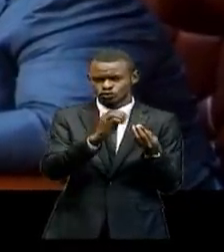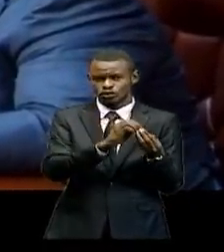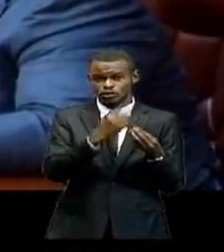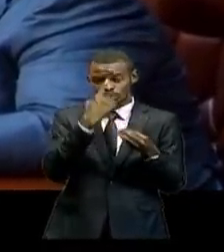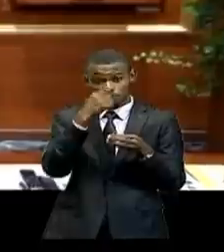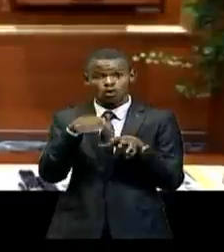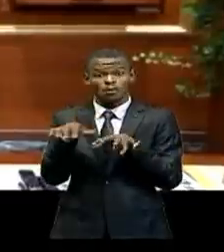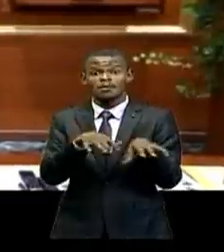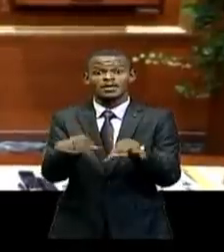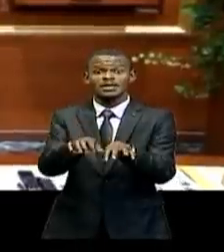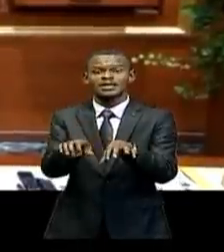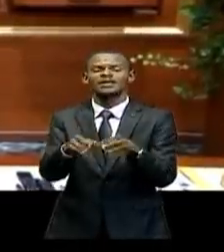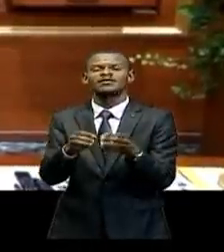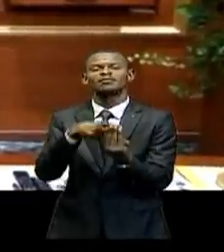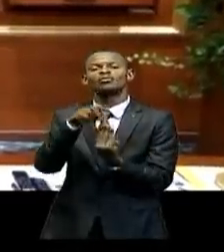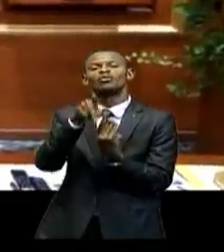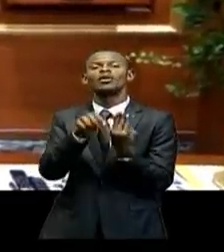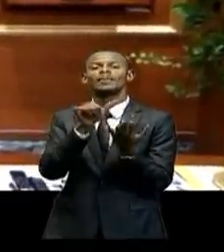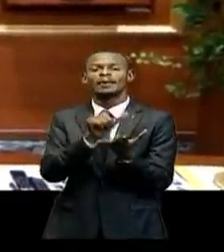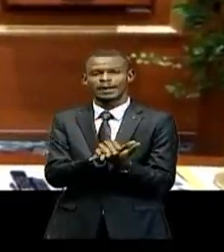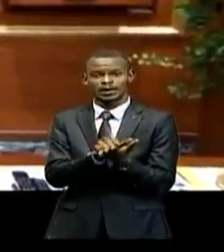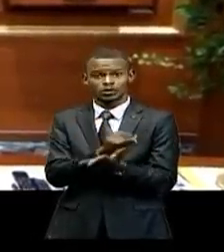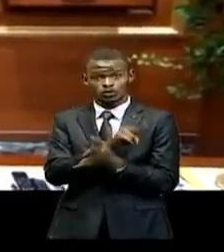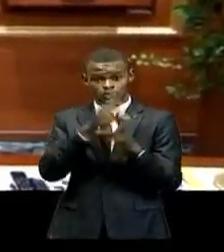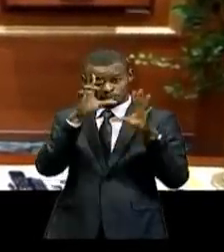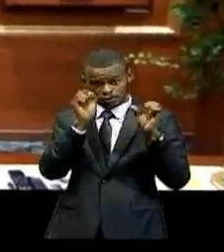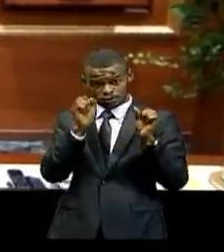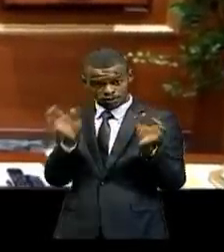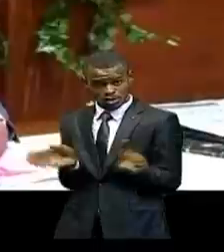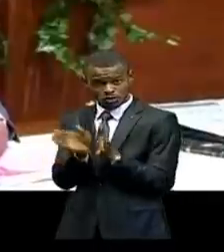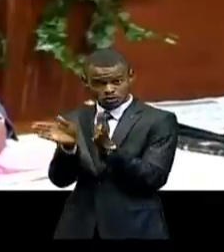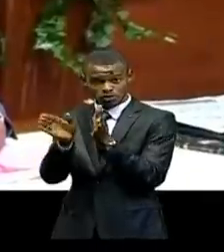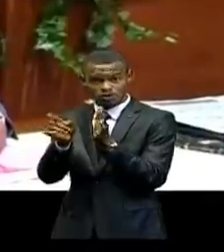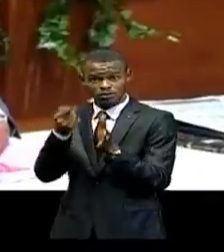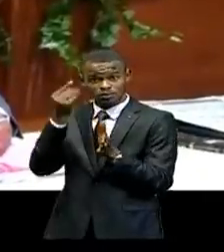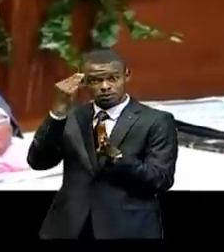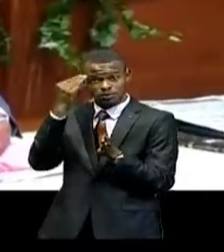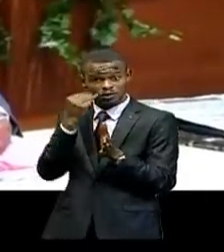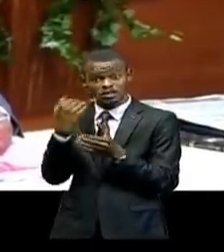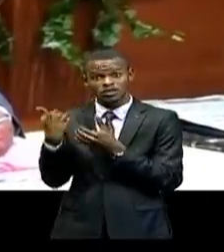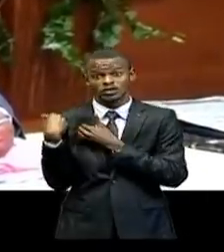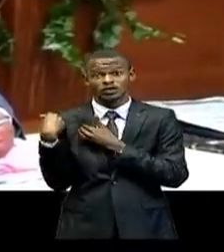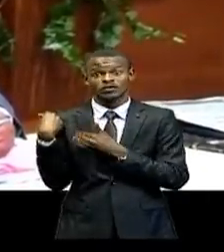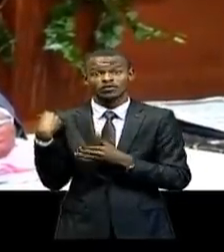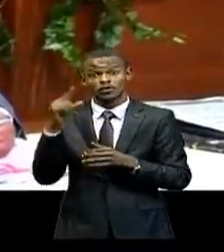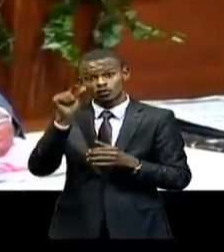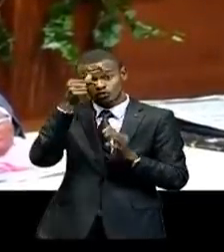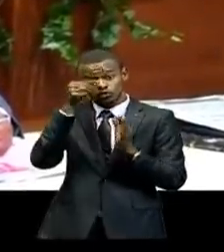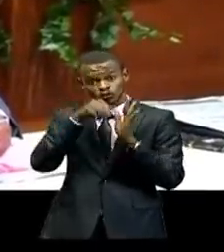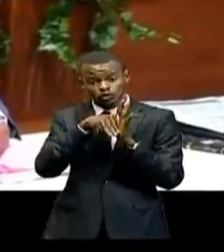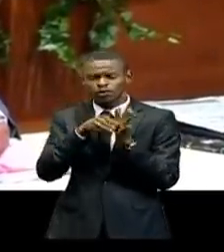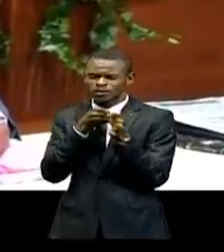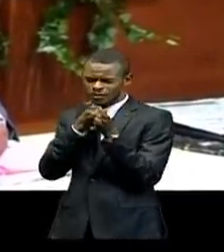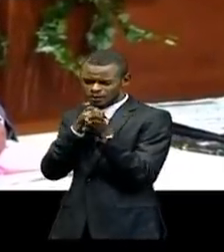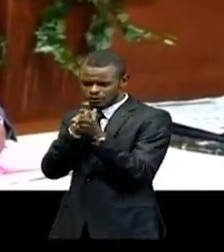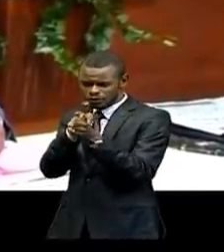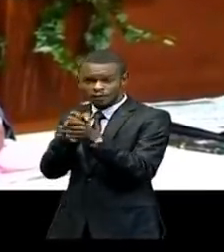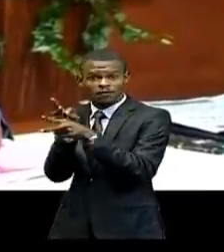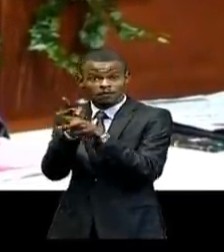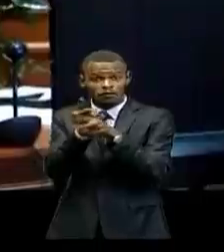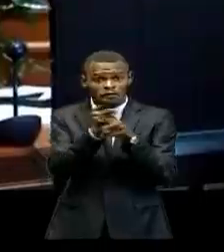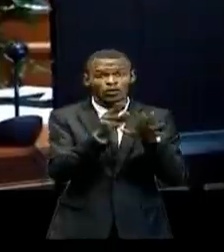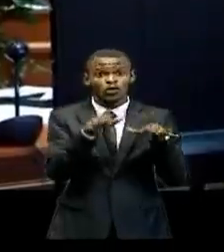a encouragé le Premier ministre chef du gouvernement à veiller sur la cohérence des actions de nos partenaires au